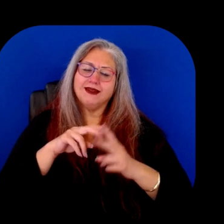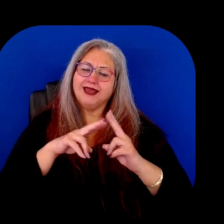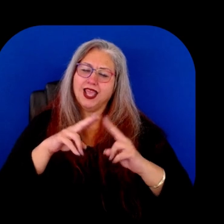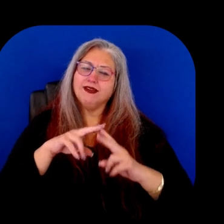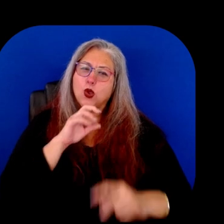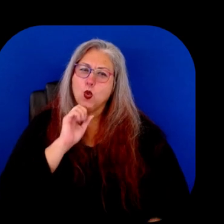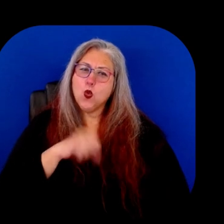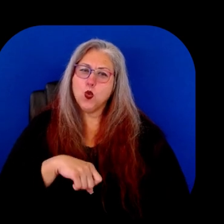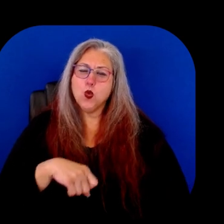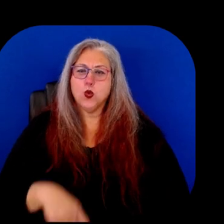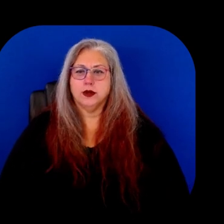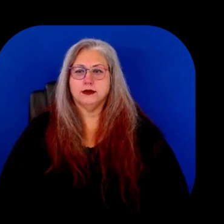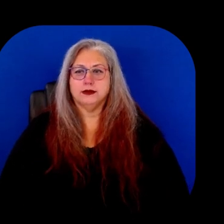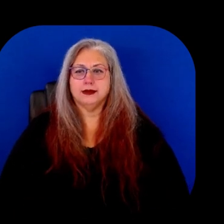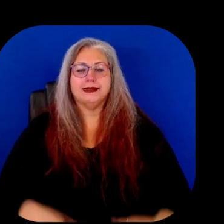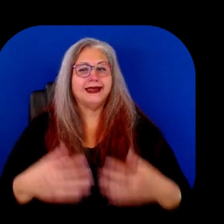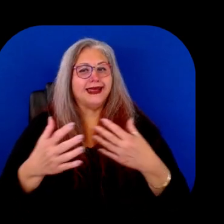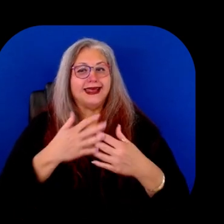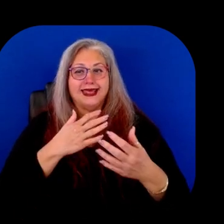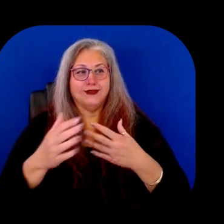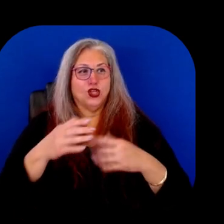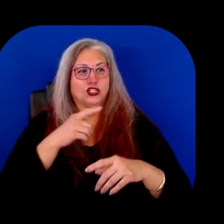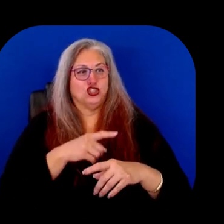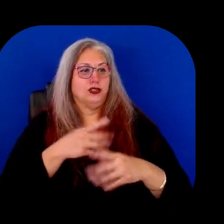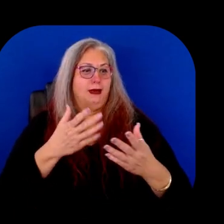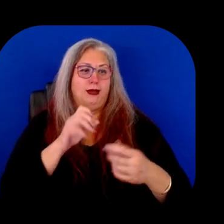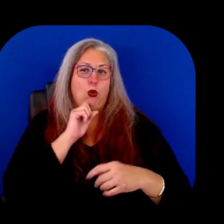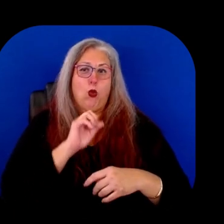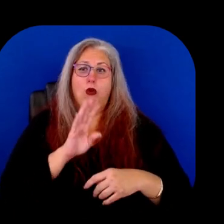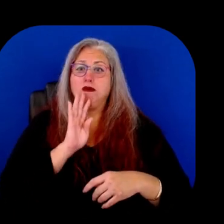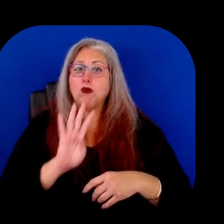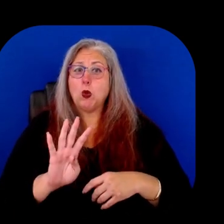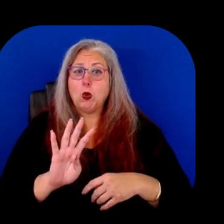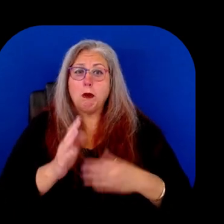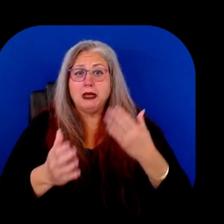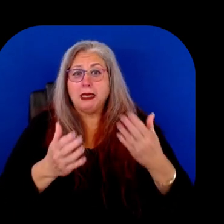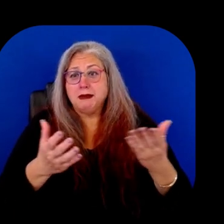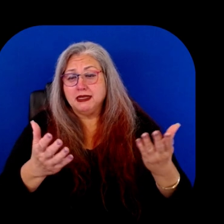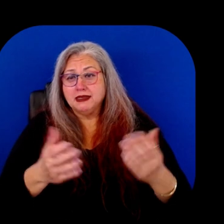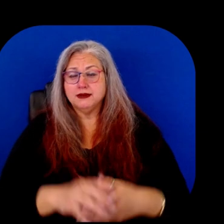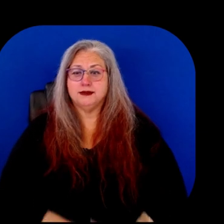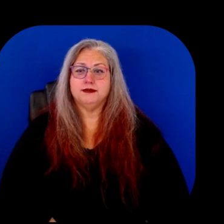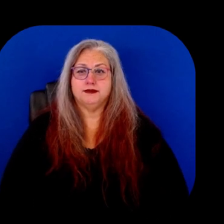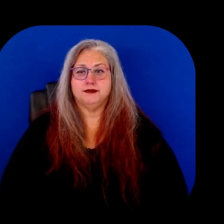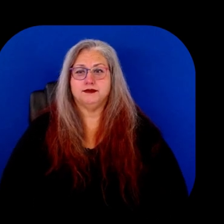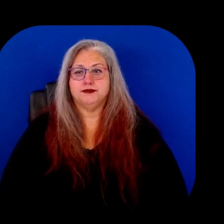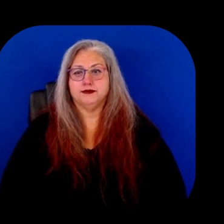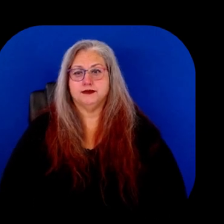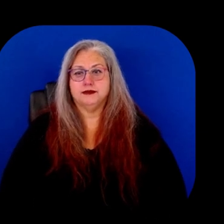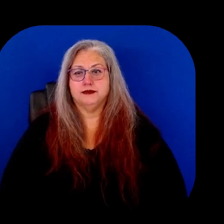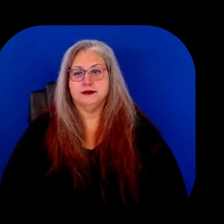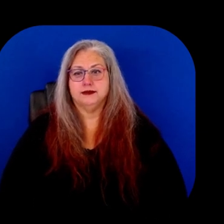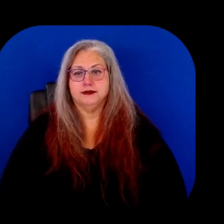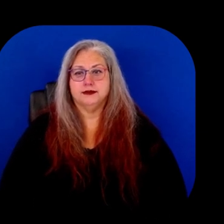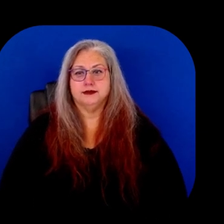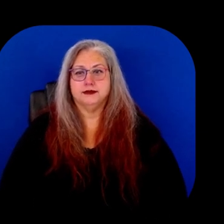old. Despite the fact that she could be maybe 4 years old, maybe. أتذكر إنه الأطفال في قطاع